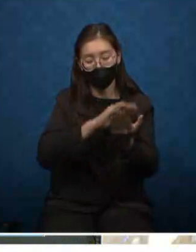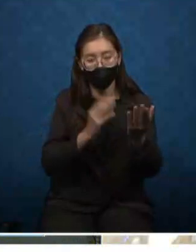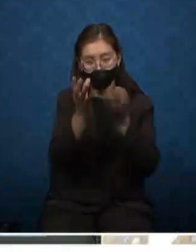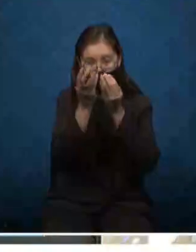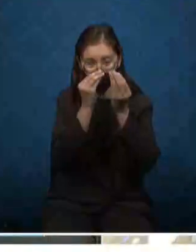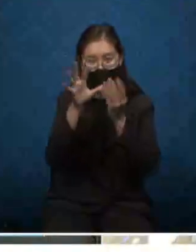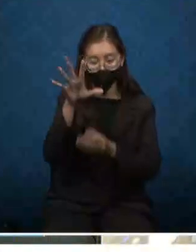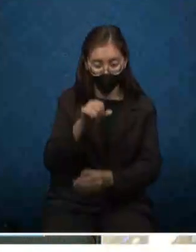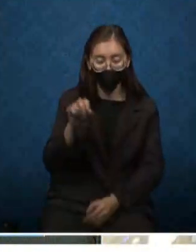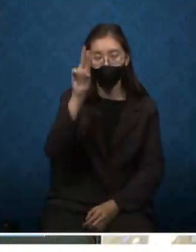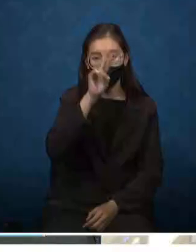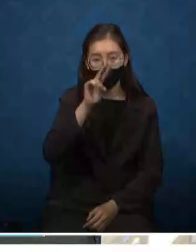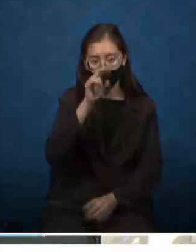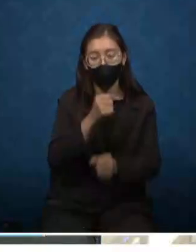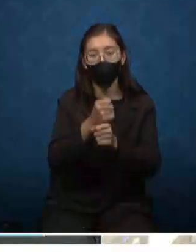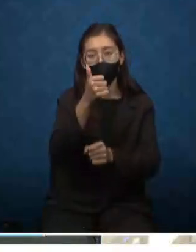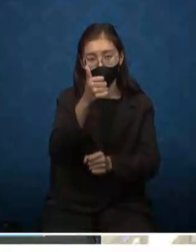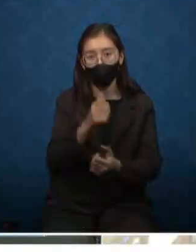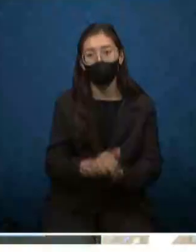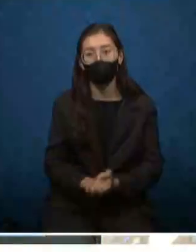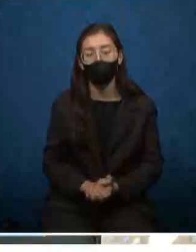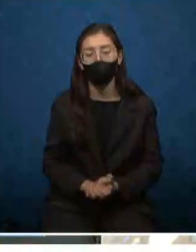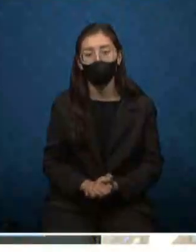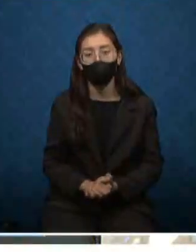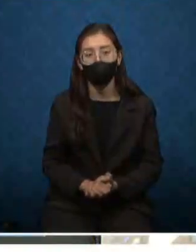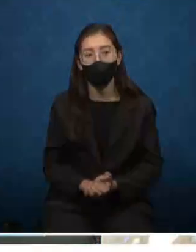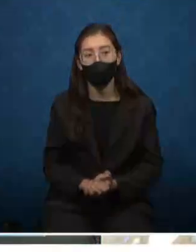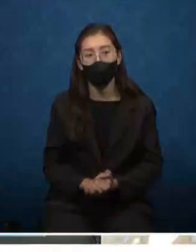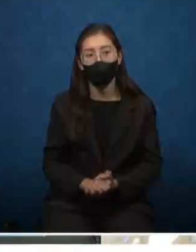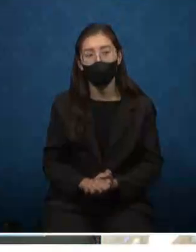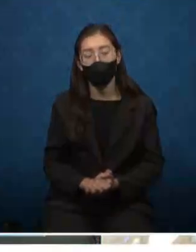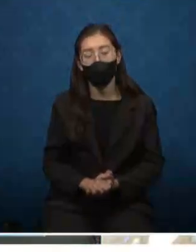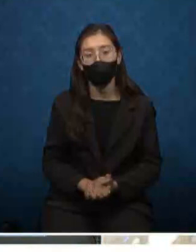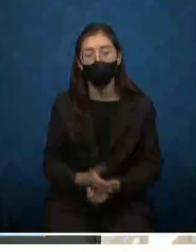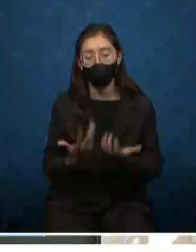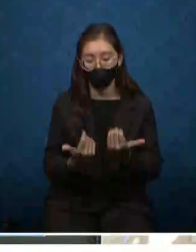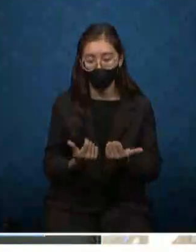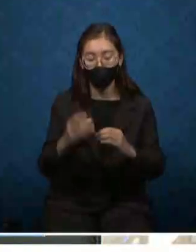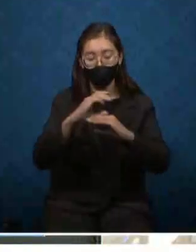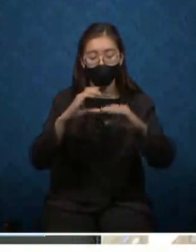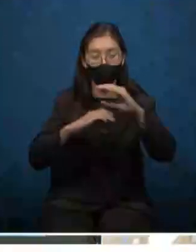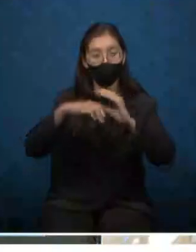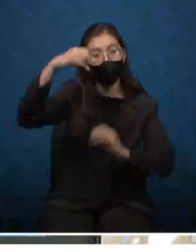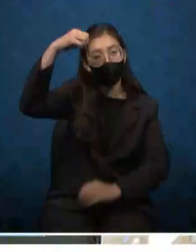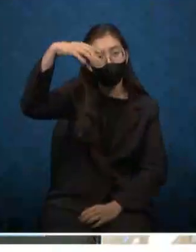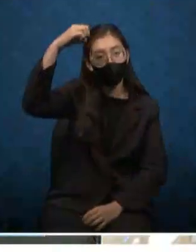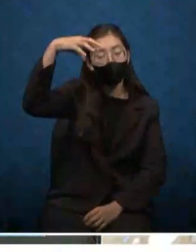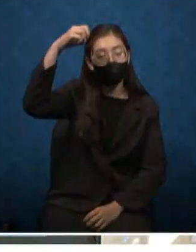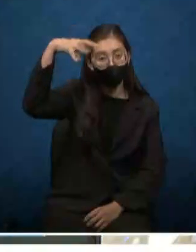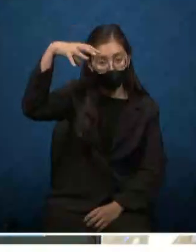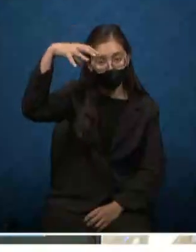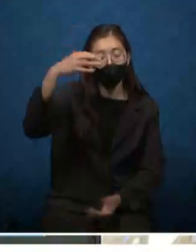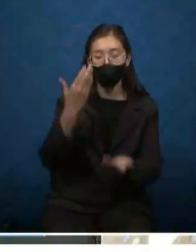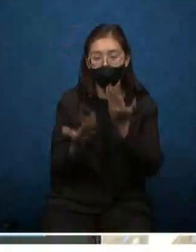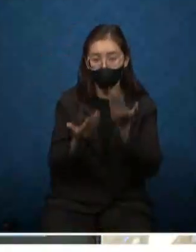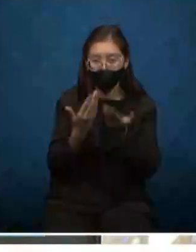้ได้มจะเป็สิทธภาพ คือ สมารถกิก็คือการคงขายไฟ้าตั้งแต่ต้นน้ำ ตั้งแต่ลง แง